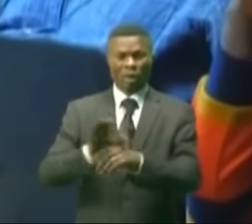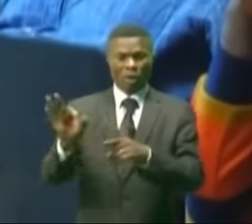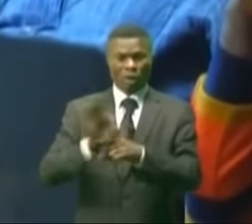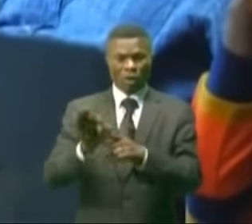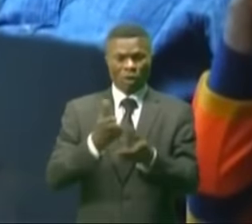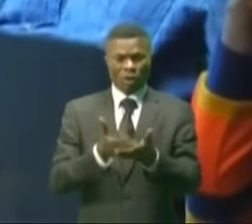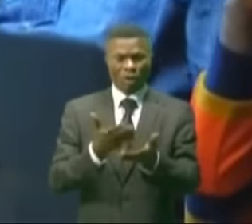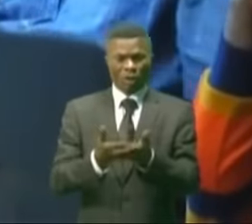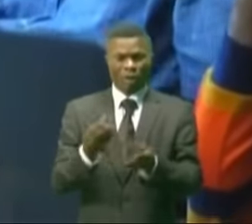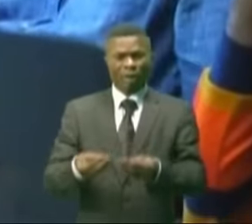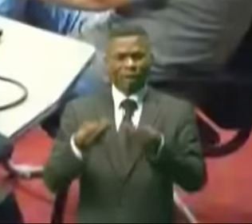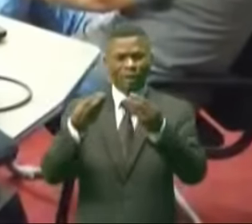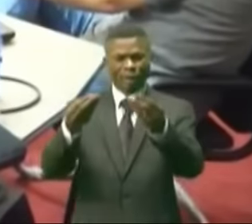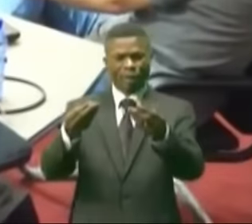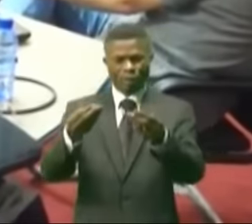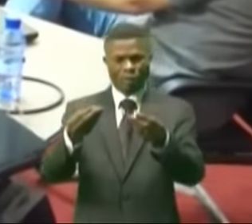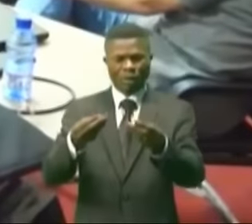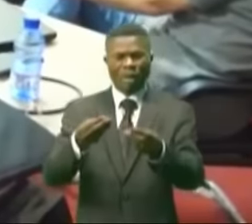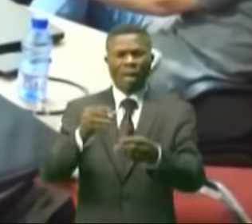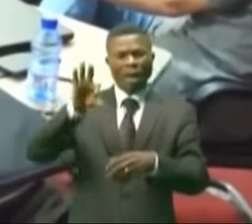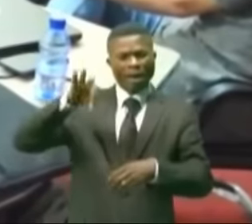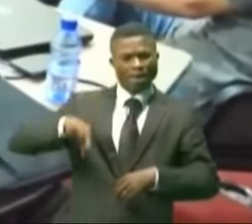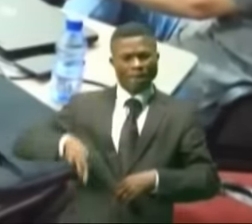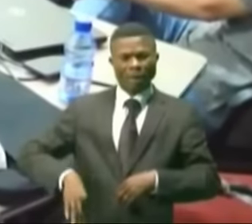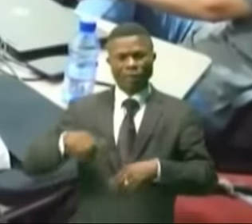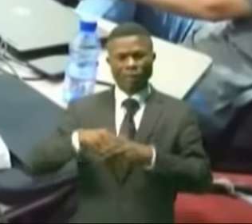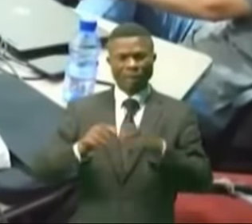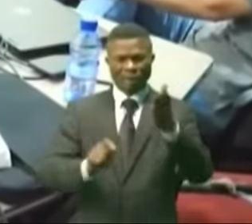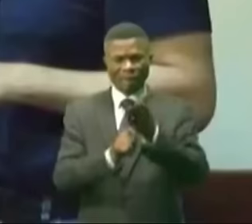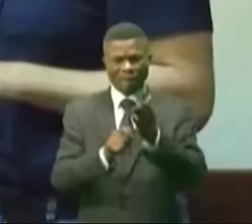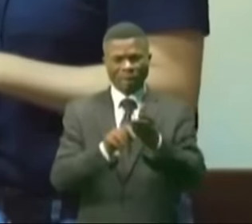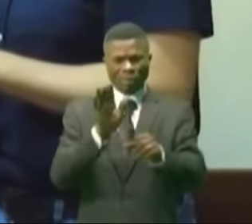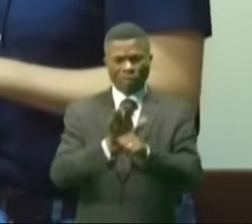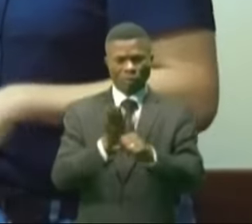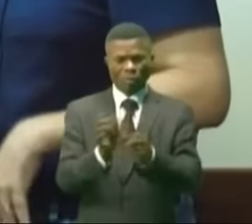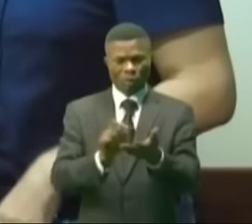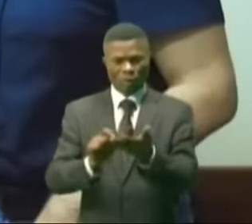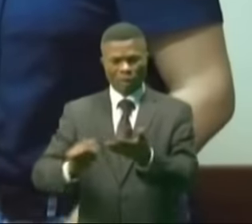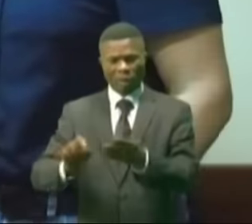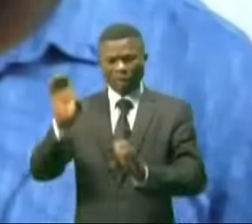leur a apporté un plus dans les techniques des différentes